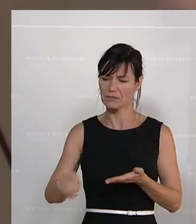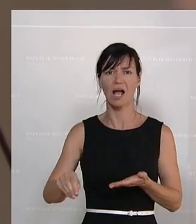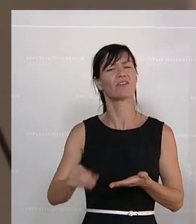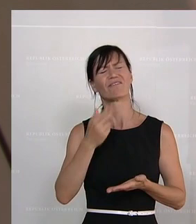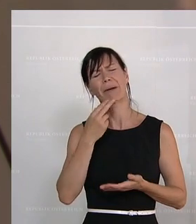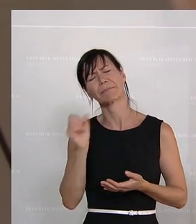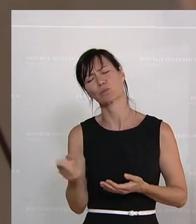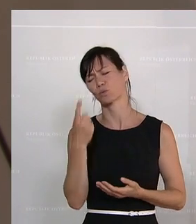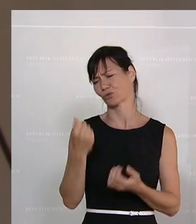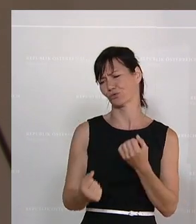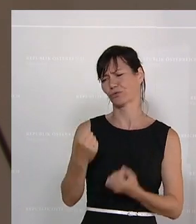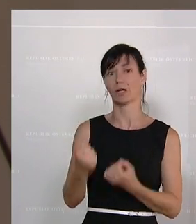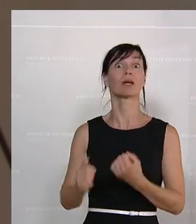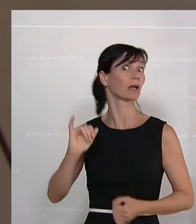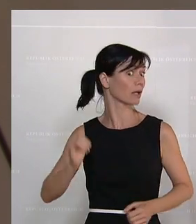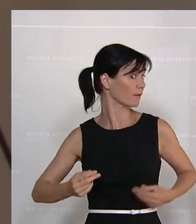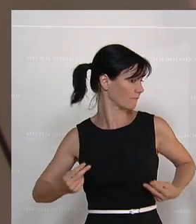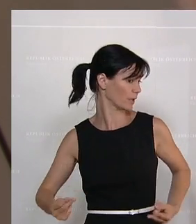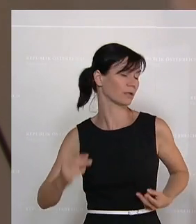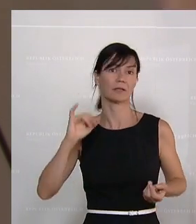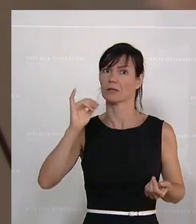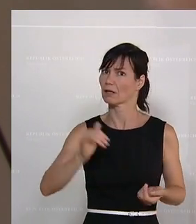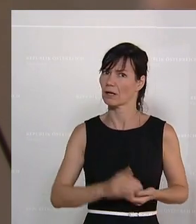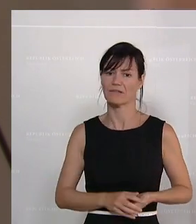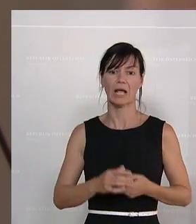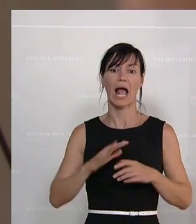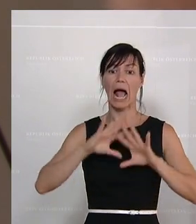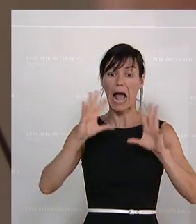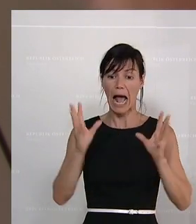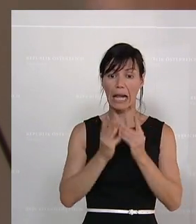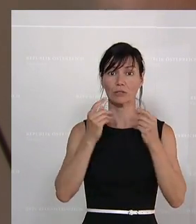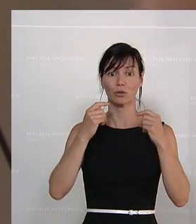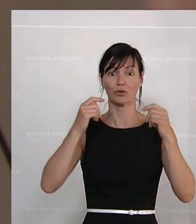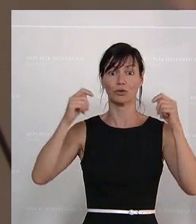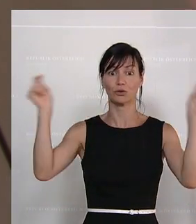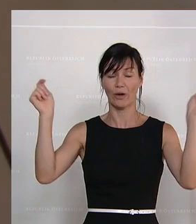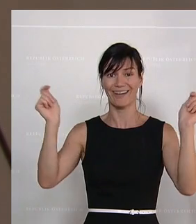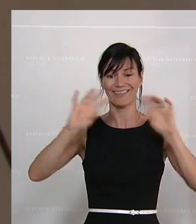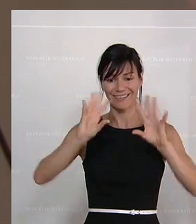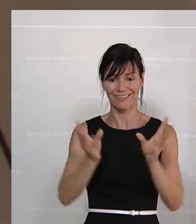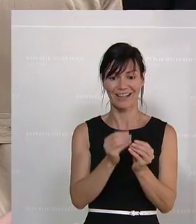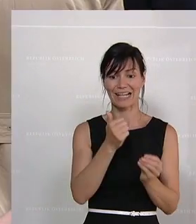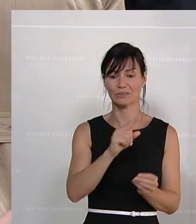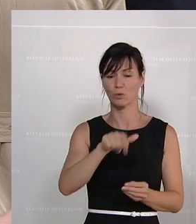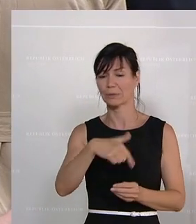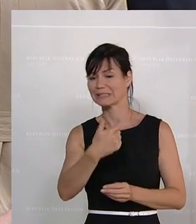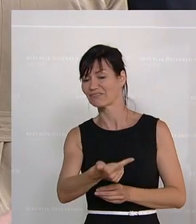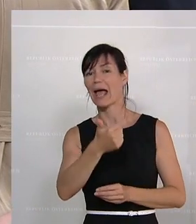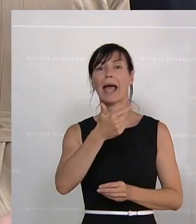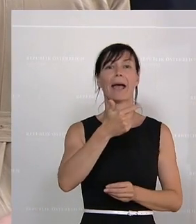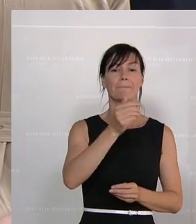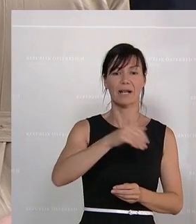haben wieder in der situation und wenn alles teurer wird und das sind in österreich nicht weniger als 1,2 millionen menschen die mit